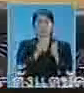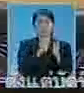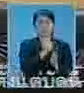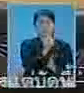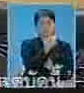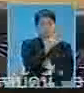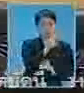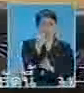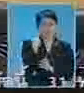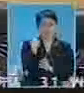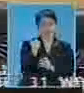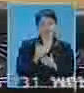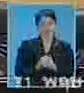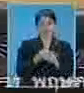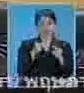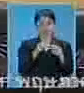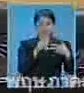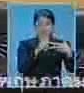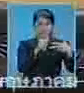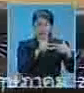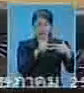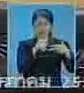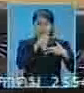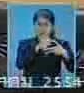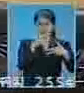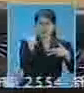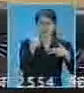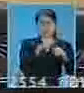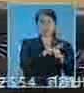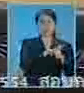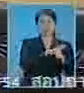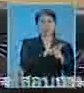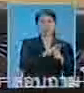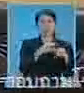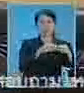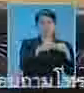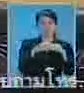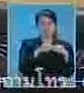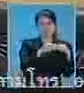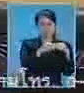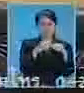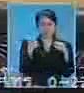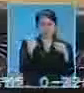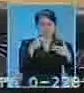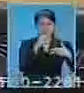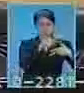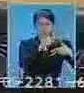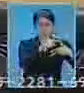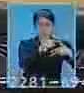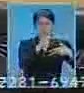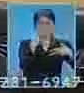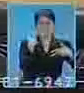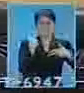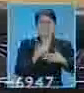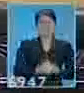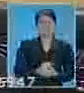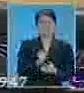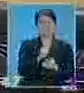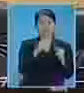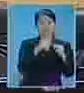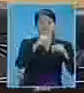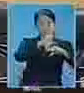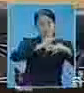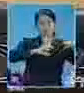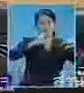ลางขนาดใหญ่โดยที่ในส่วนของกลุ่มนิติบุคคลขนาดใหญ่ที่ได้รับสิทธิ์ไปนั้นใน5โครง